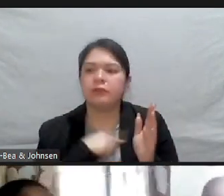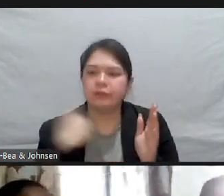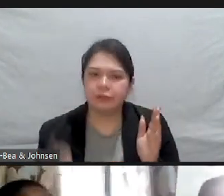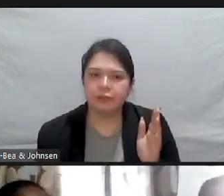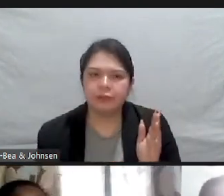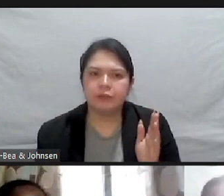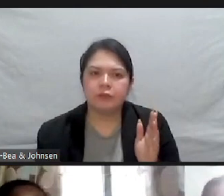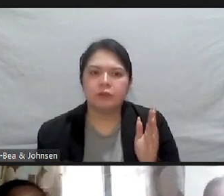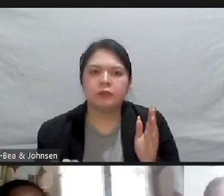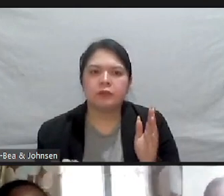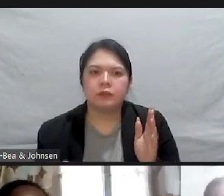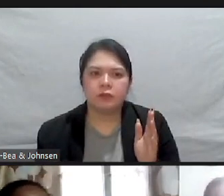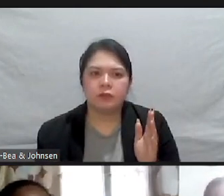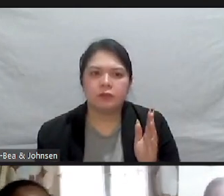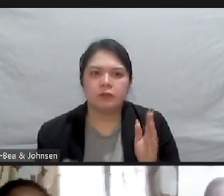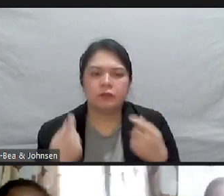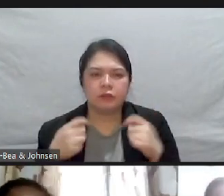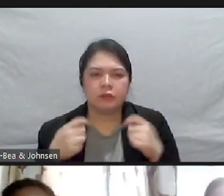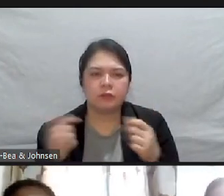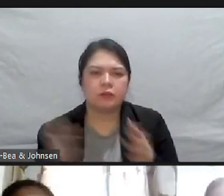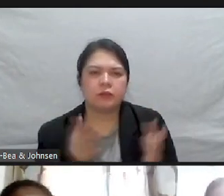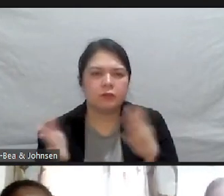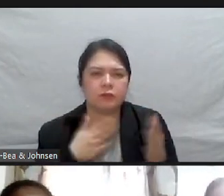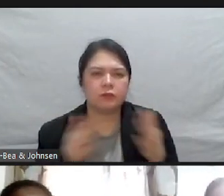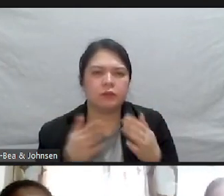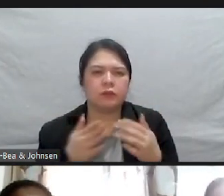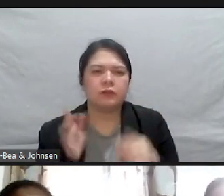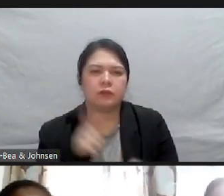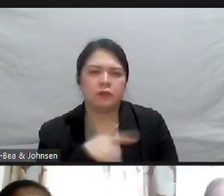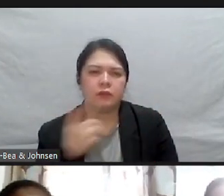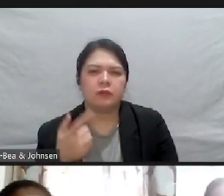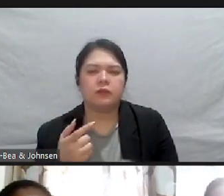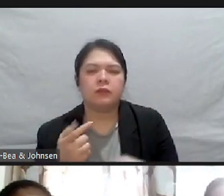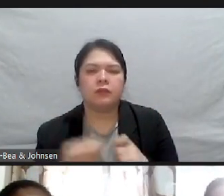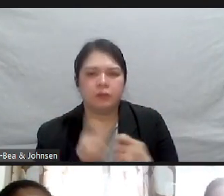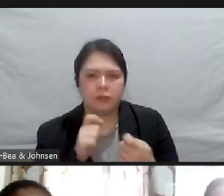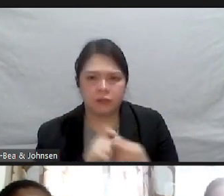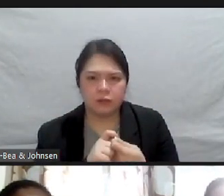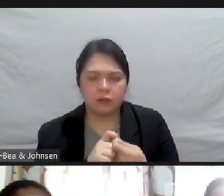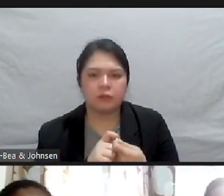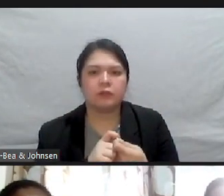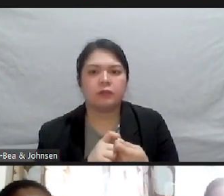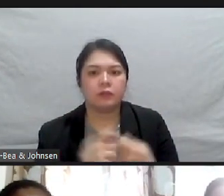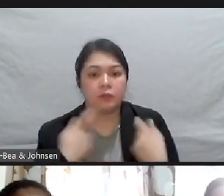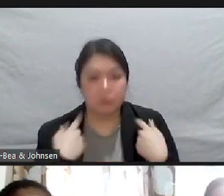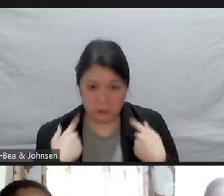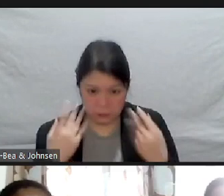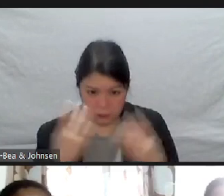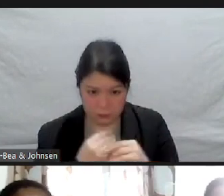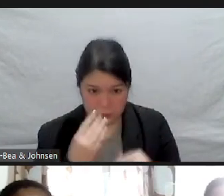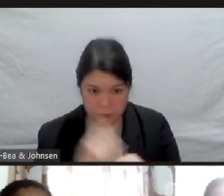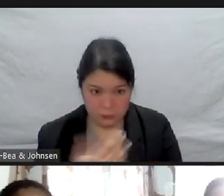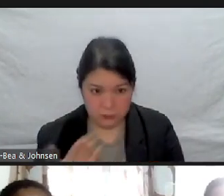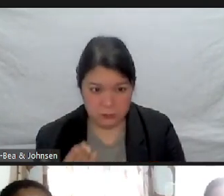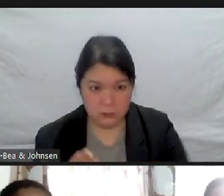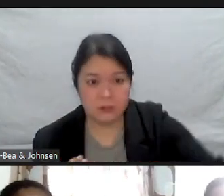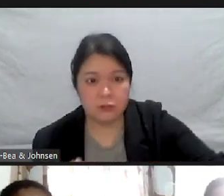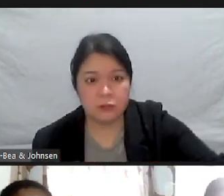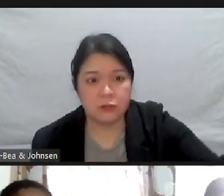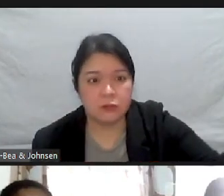Let's think and plan ano long term. Okay. Sige po, meron pa po ba? Si Tita Jean may pahabol,